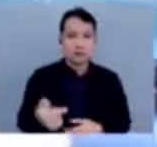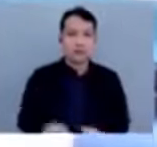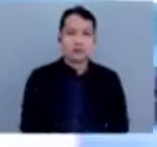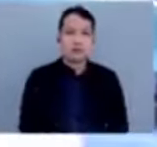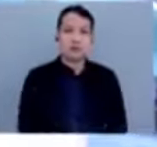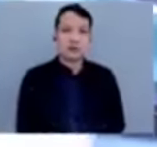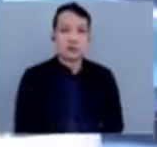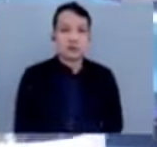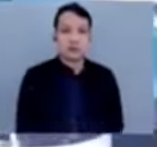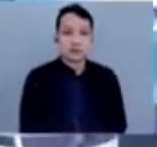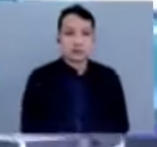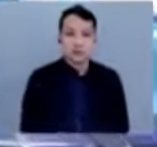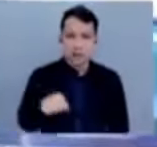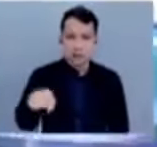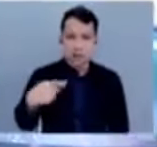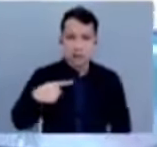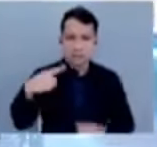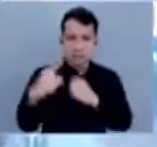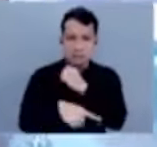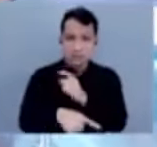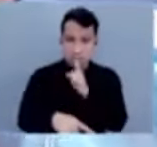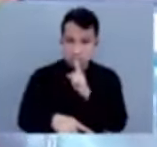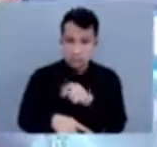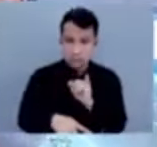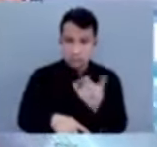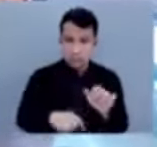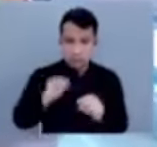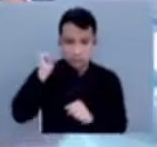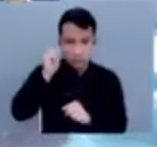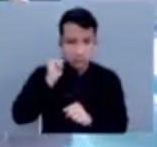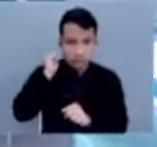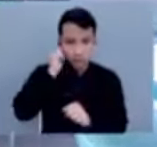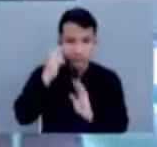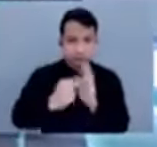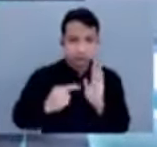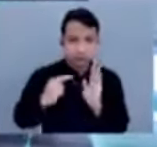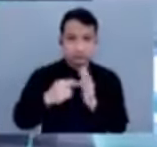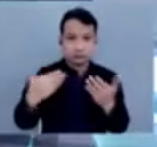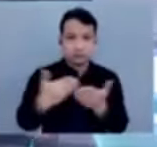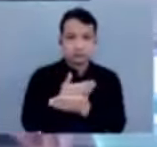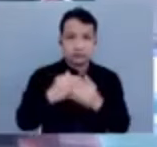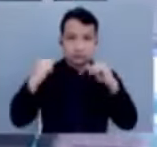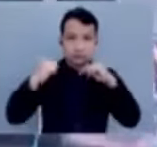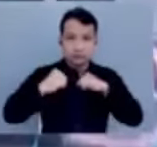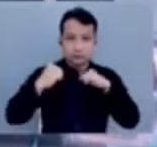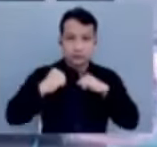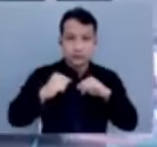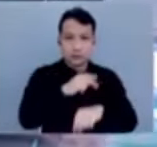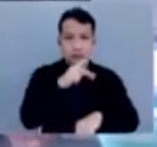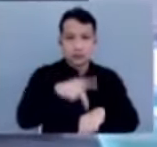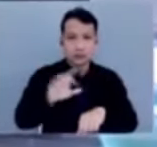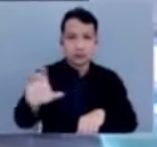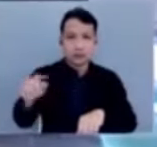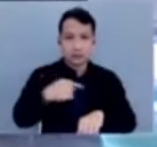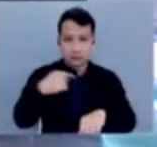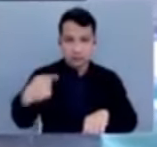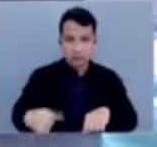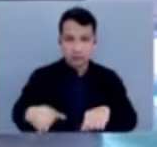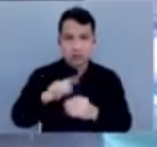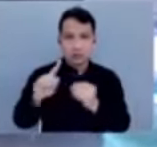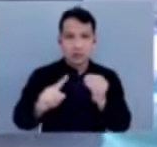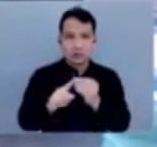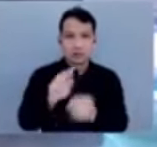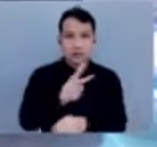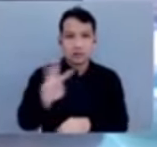May mananagot sa batas kung totoo nga ang audio recording tungkol sa bagong kasunduan ng Pilipinas at China tungkol sa West Philippine